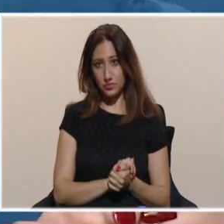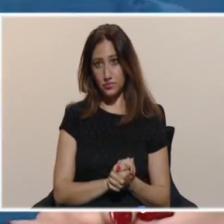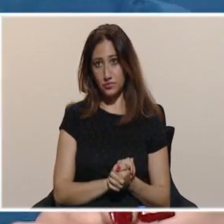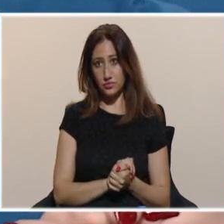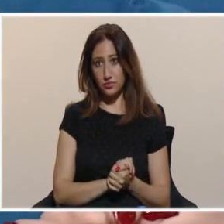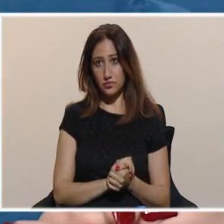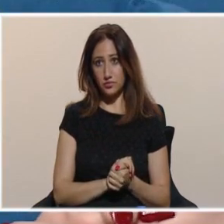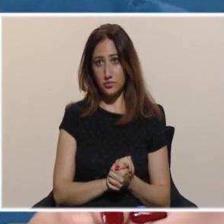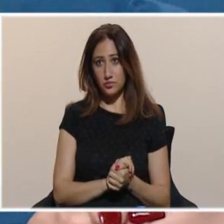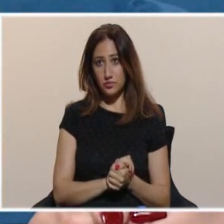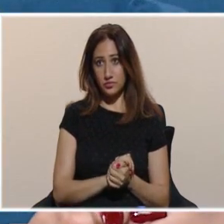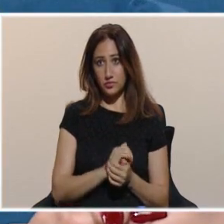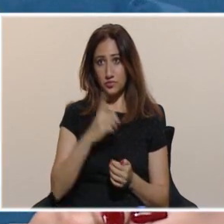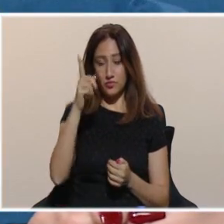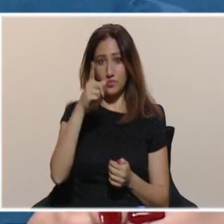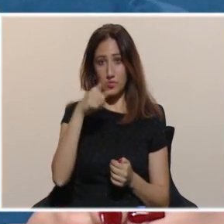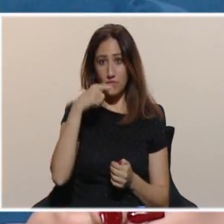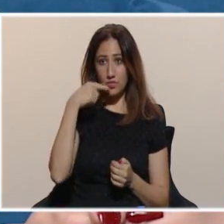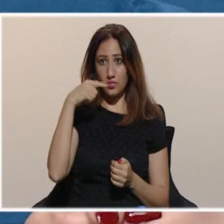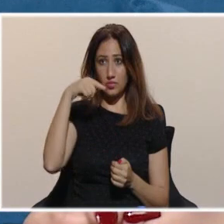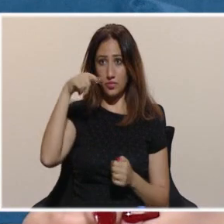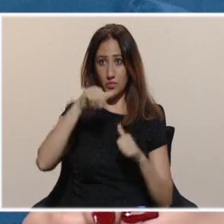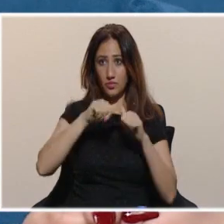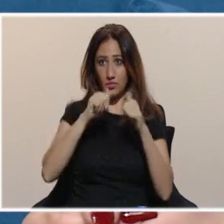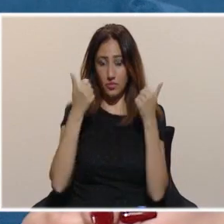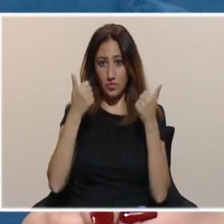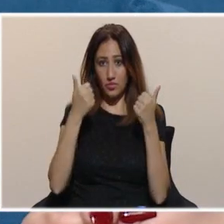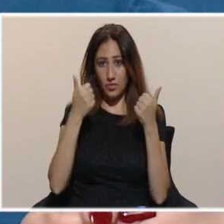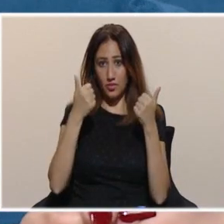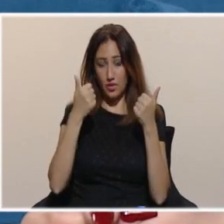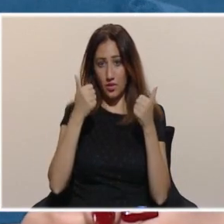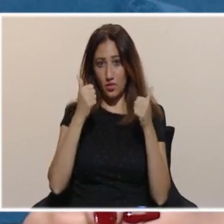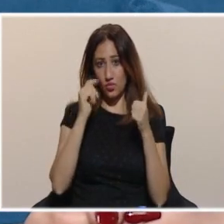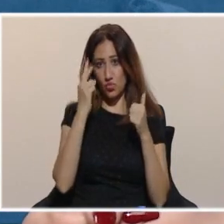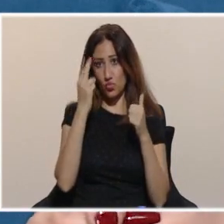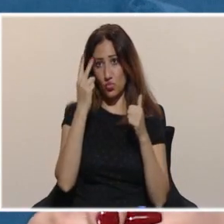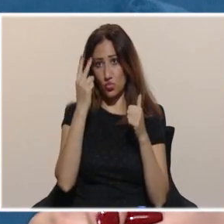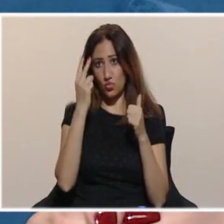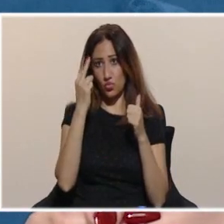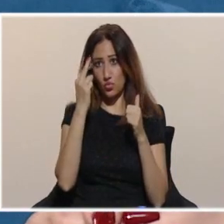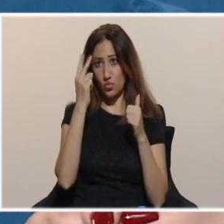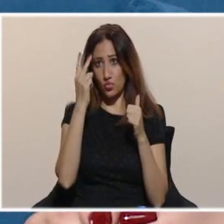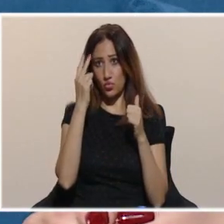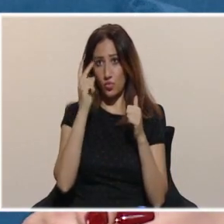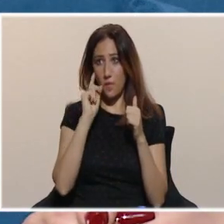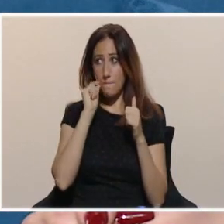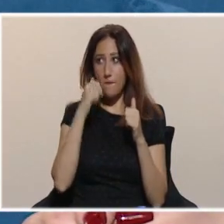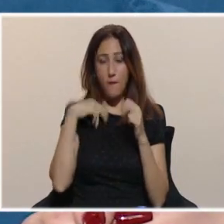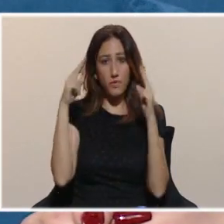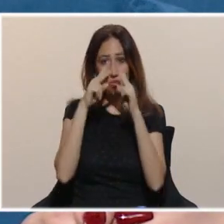ومامي طلعوا انا عندي 48 ساعة يومين. انا عمري ما شفت